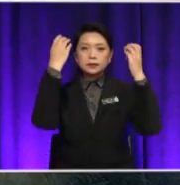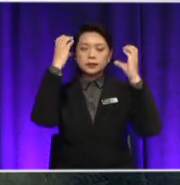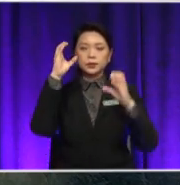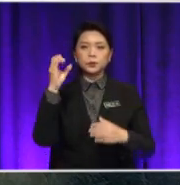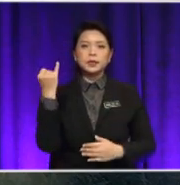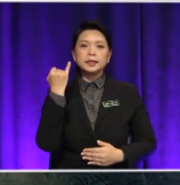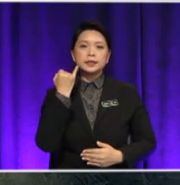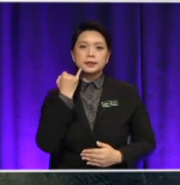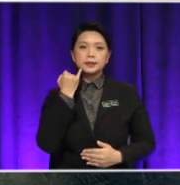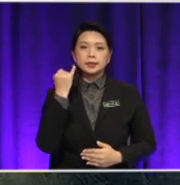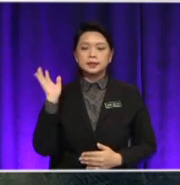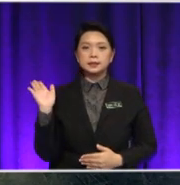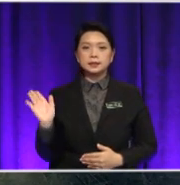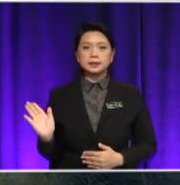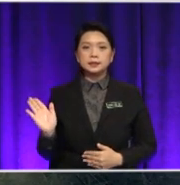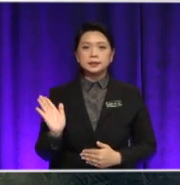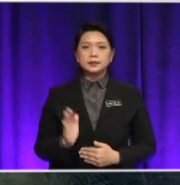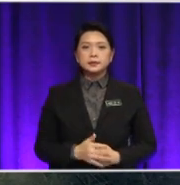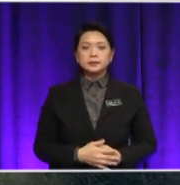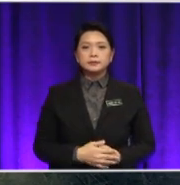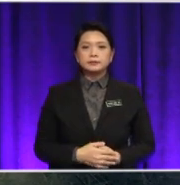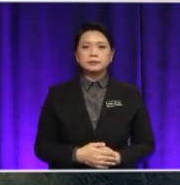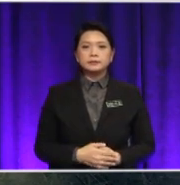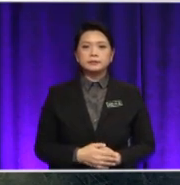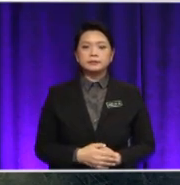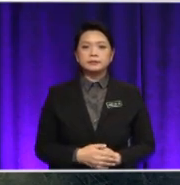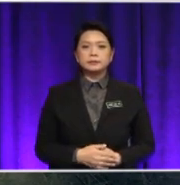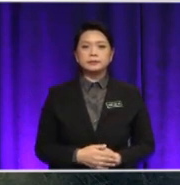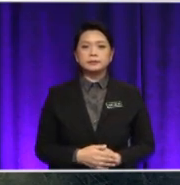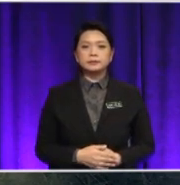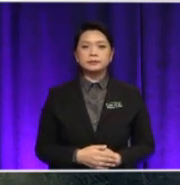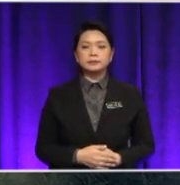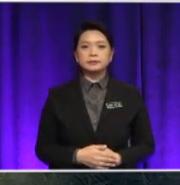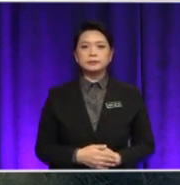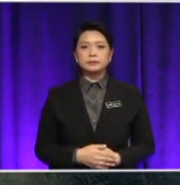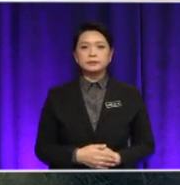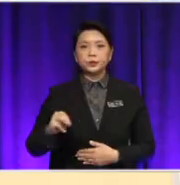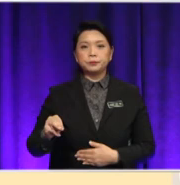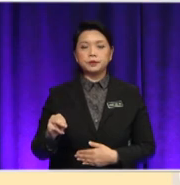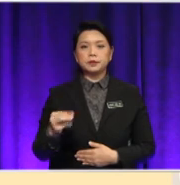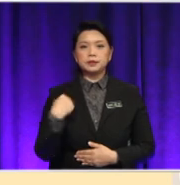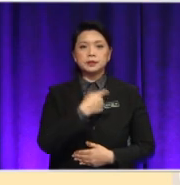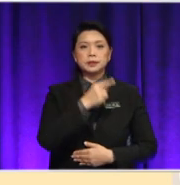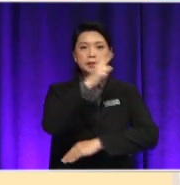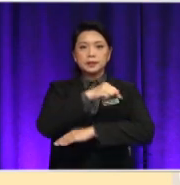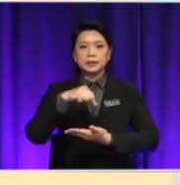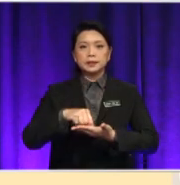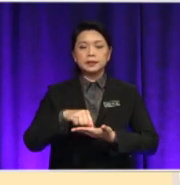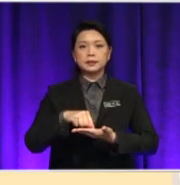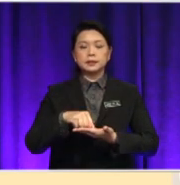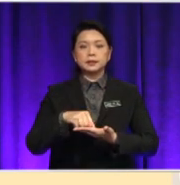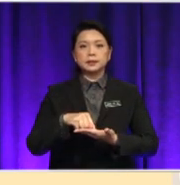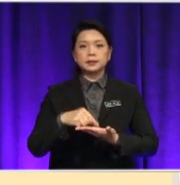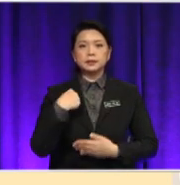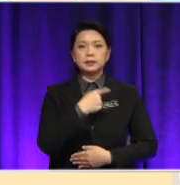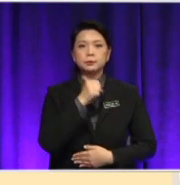akan pas. Dia kan pas. Okey, Cik Intan. Silakan Cik Intan. Okey Akmal, saya bukan berdua di